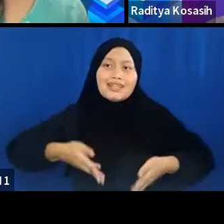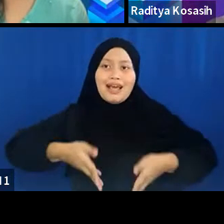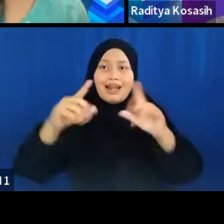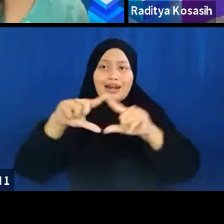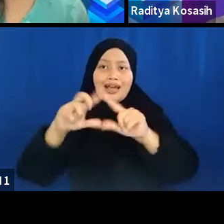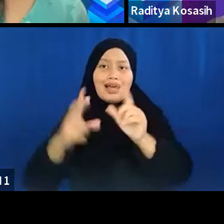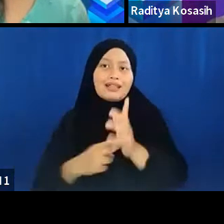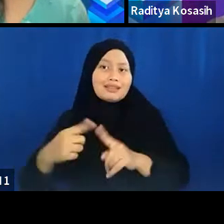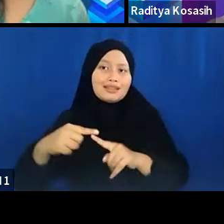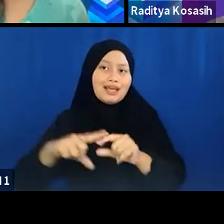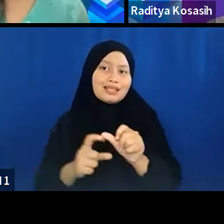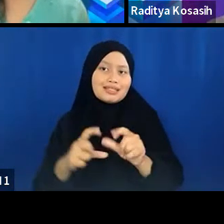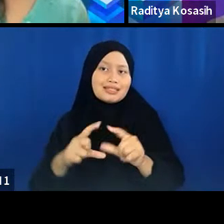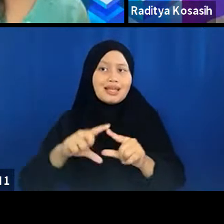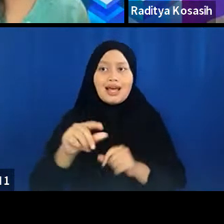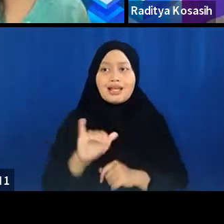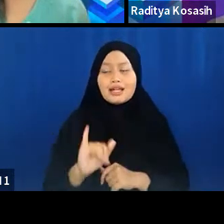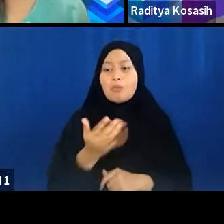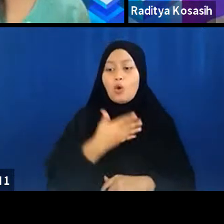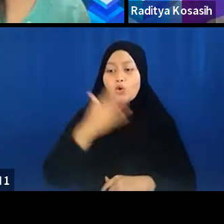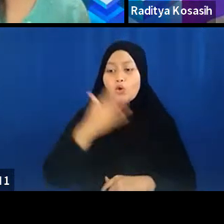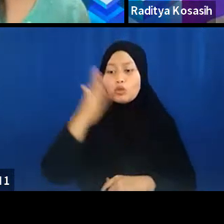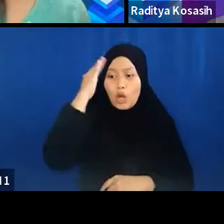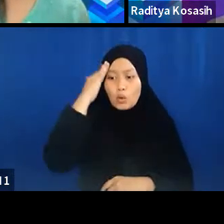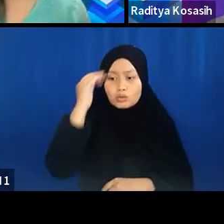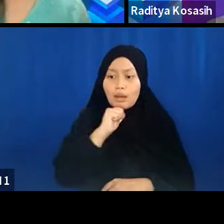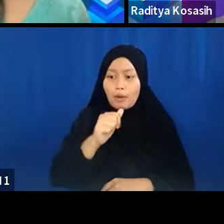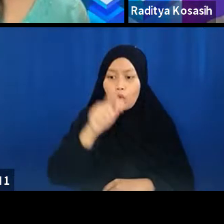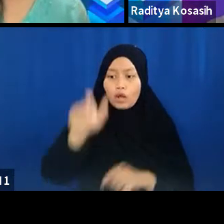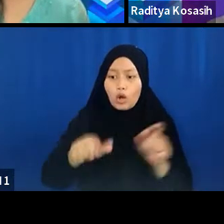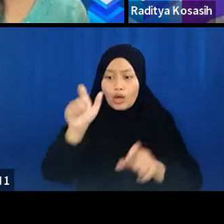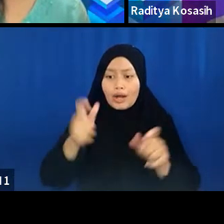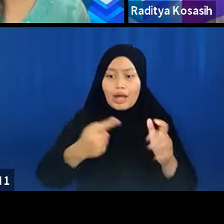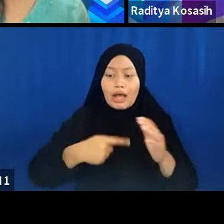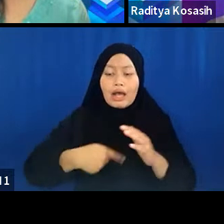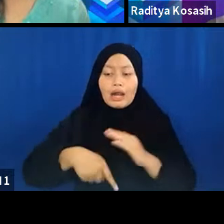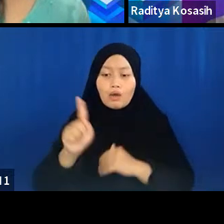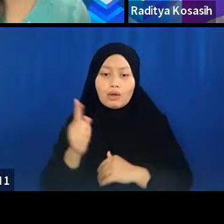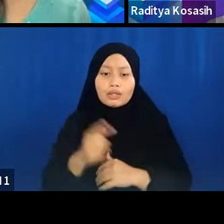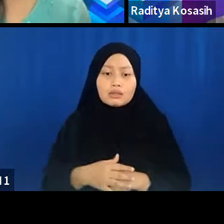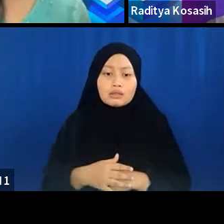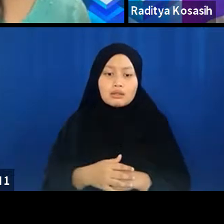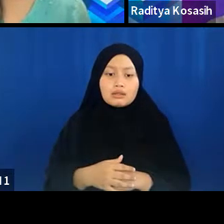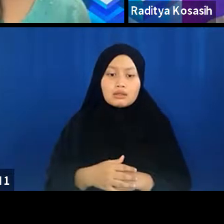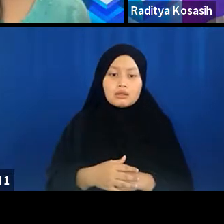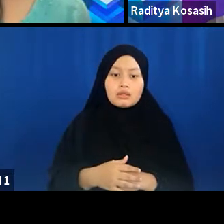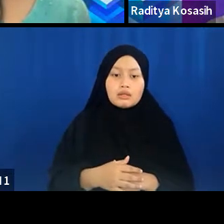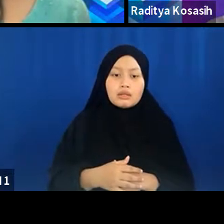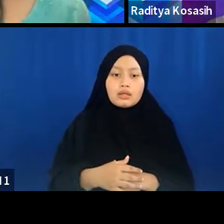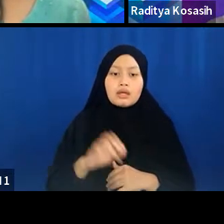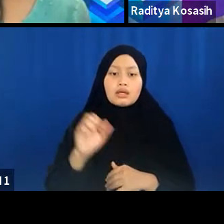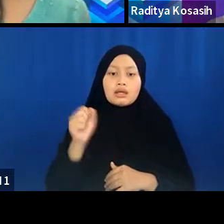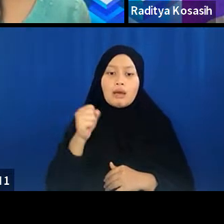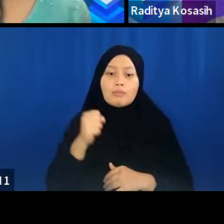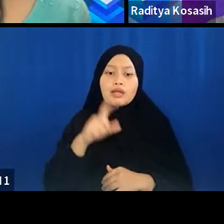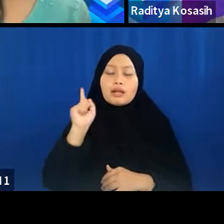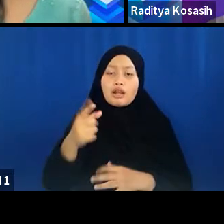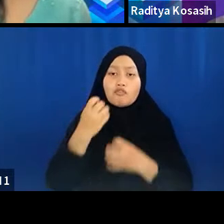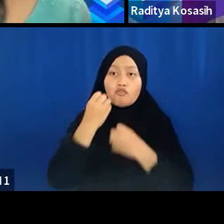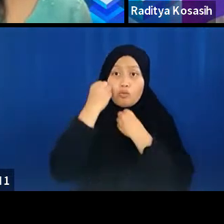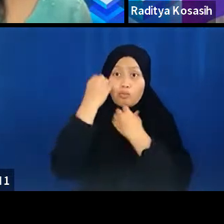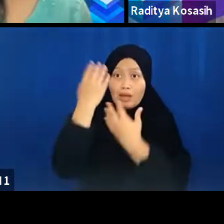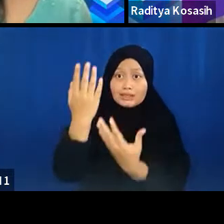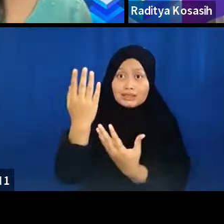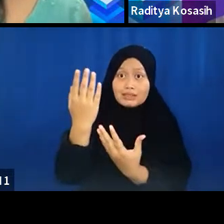kepingin tahu program-program orang lewat itu dibolehkan bagi laki-laki untuk bisa ada informasi apapun yang